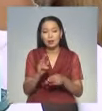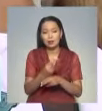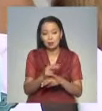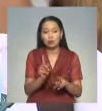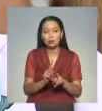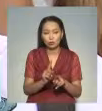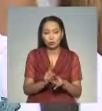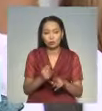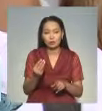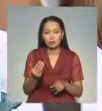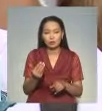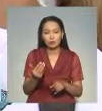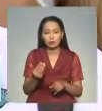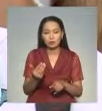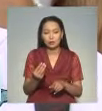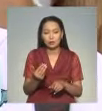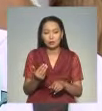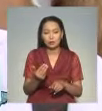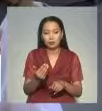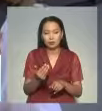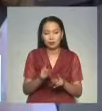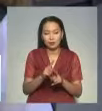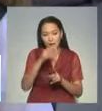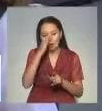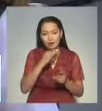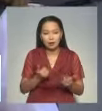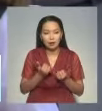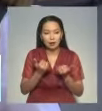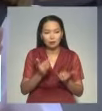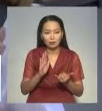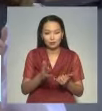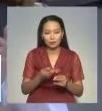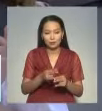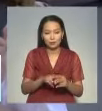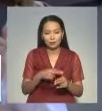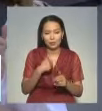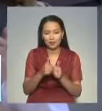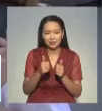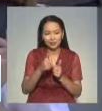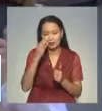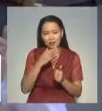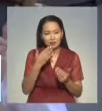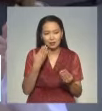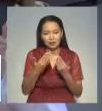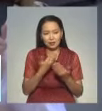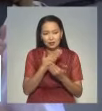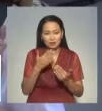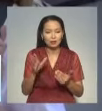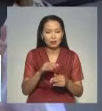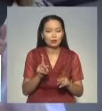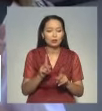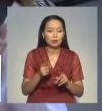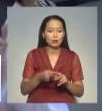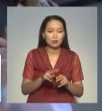ғана әке мұның әкенің қадірін біледі. Шындайдан күнде хабарласпаймын, бірақ барынша құрметтеймін